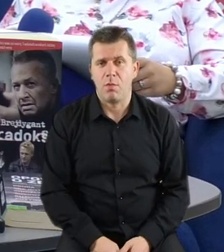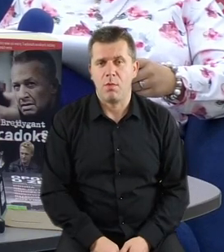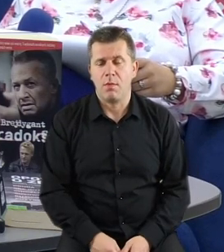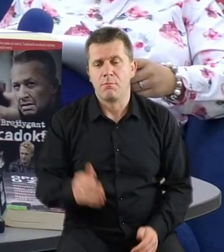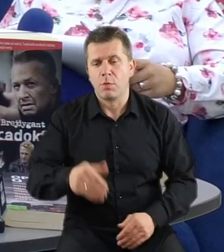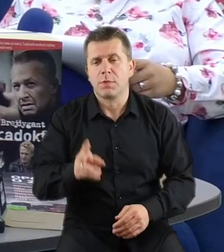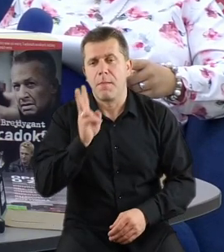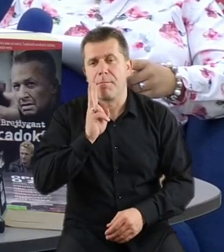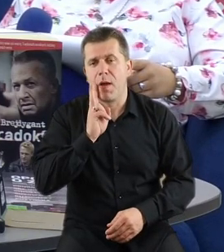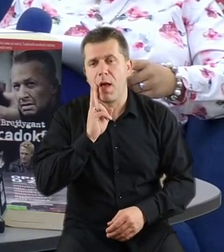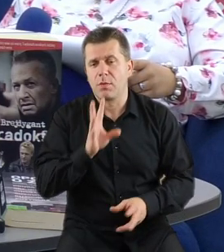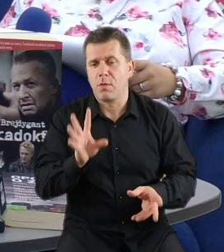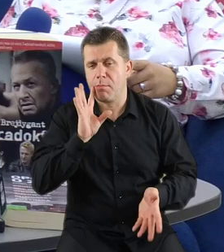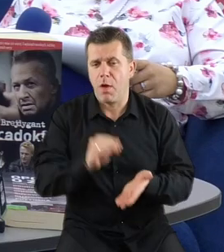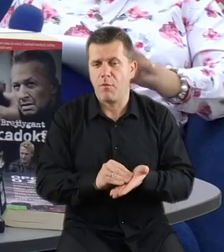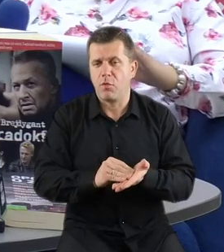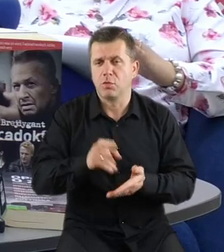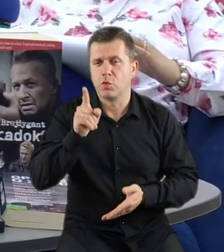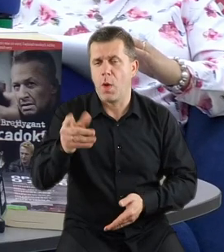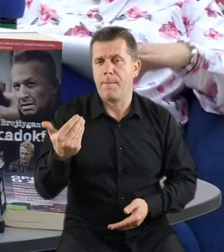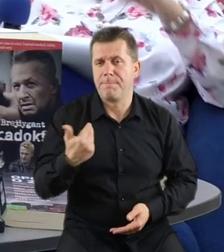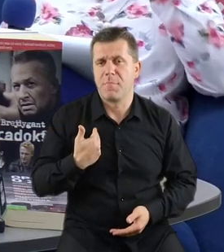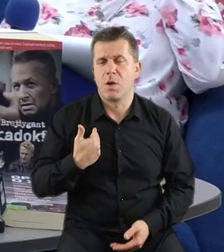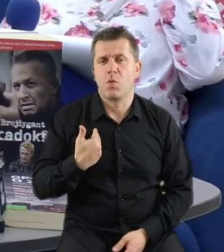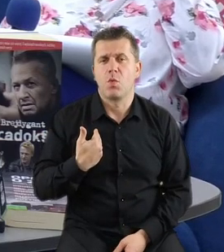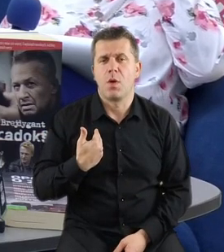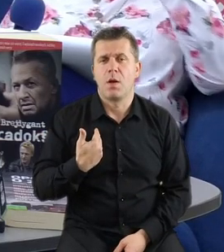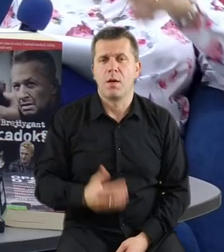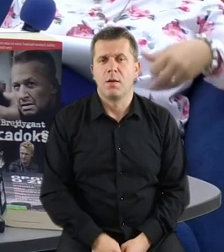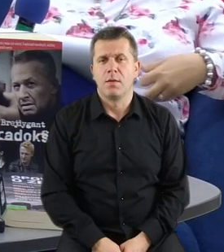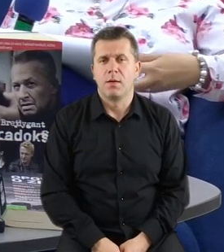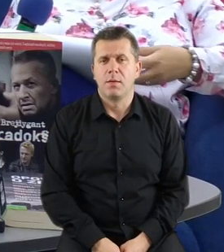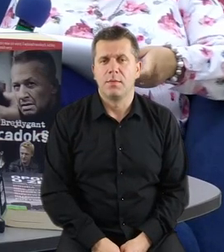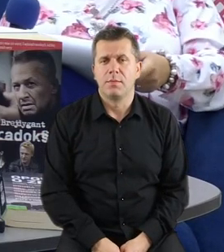że z matką powtórzenie figury, że ona była tą znowu